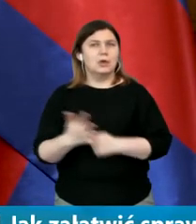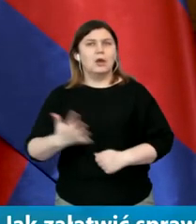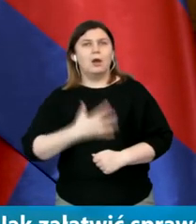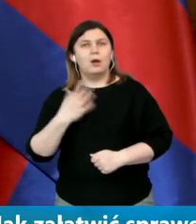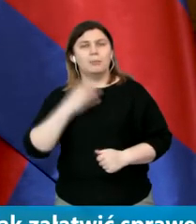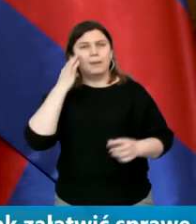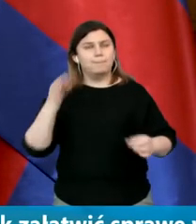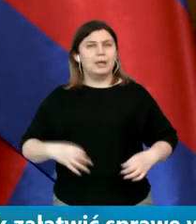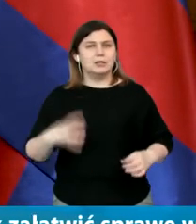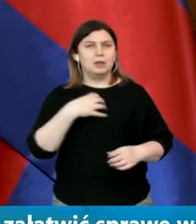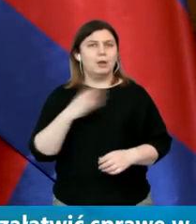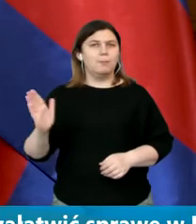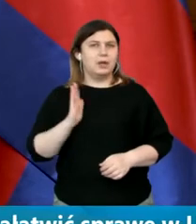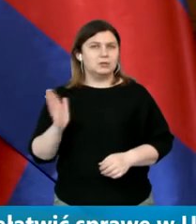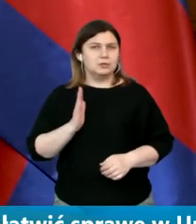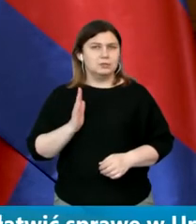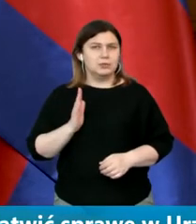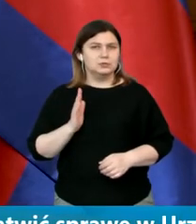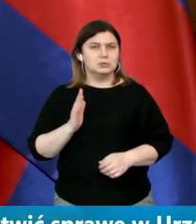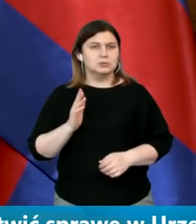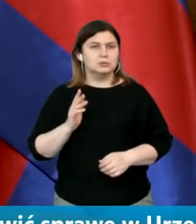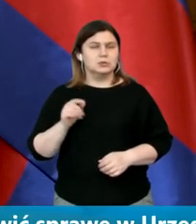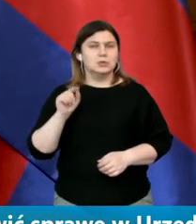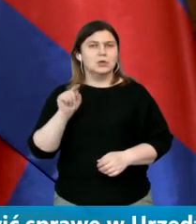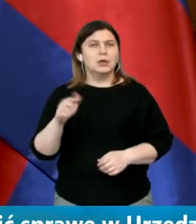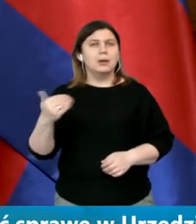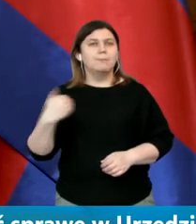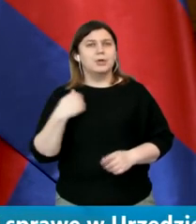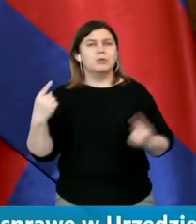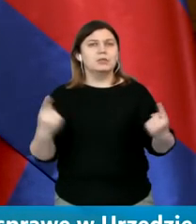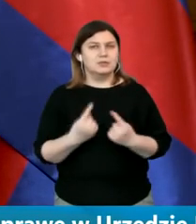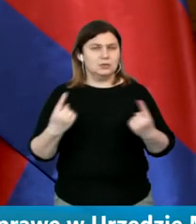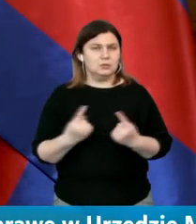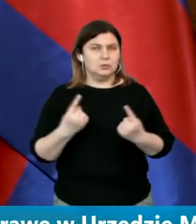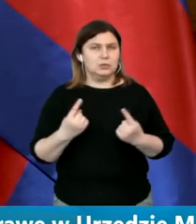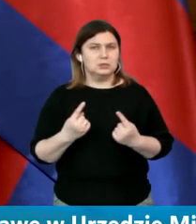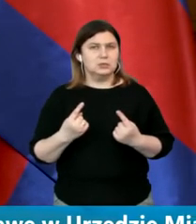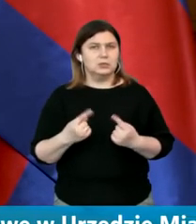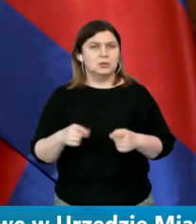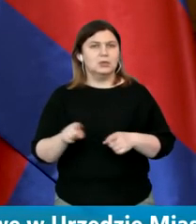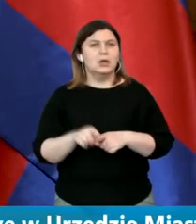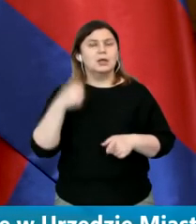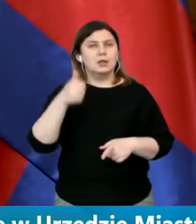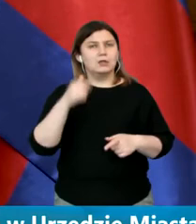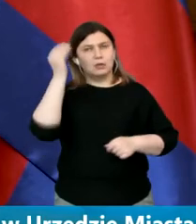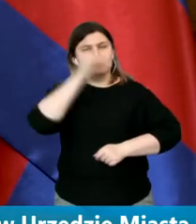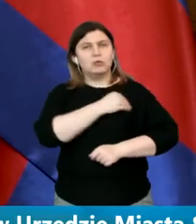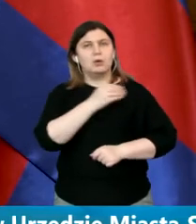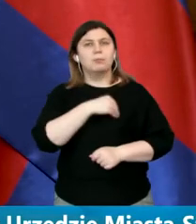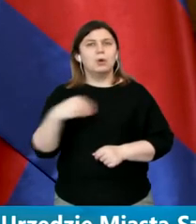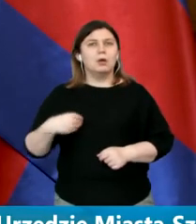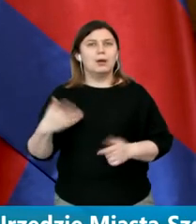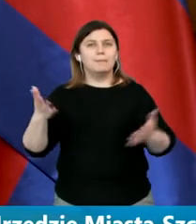Dyrektor o bezpieczeństwo. Przypomnę, że były takie sytuacje również w jednej z placówek oświatowych w Polsce, w jednym z